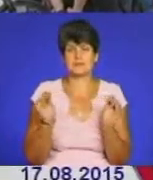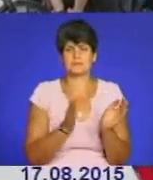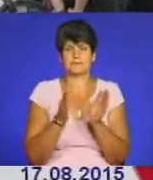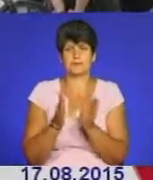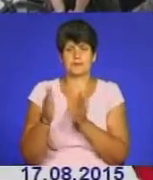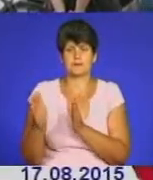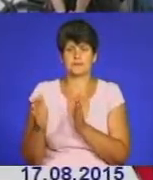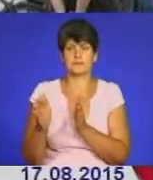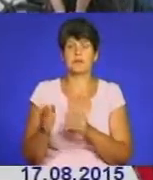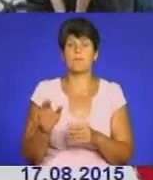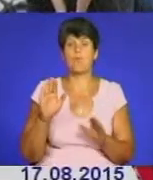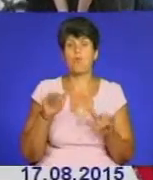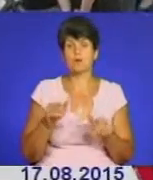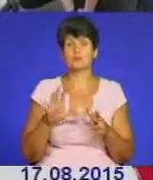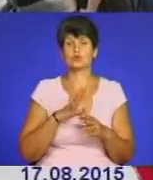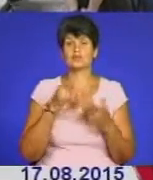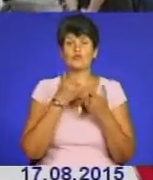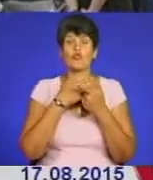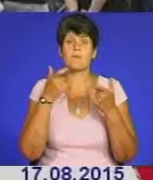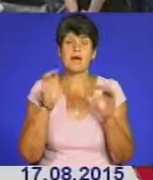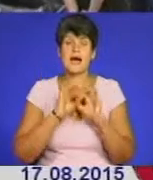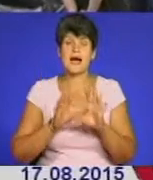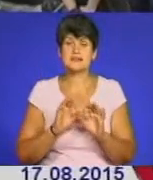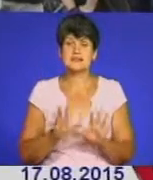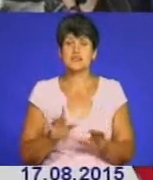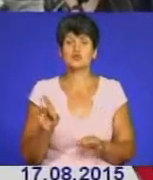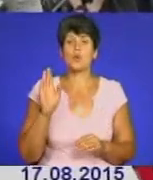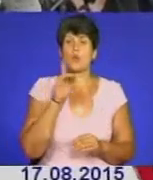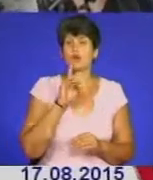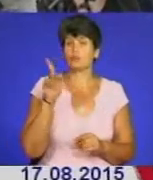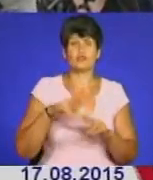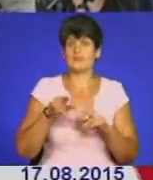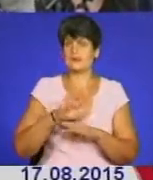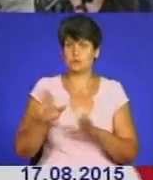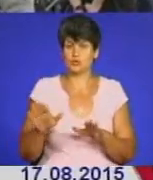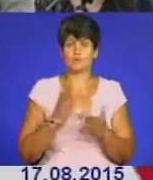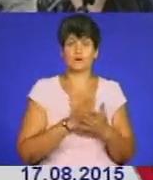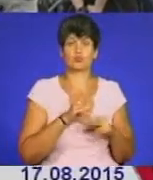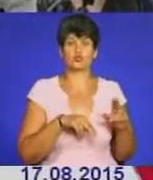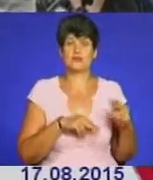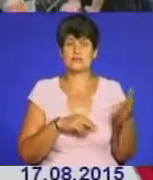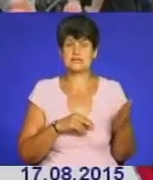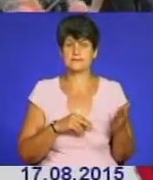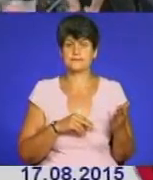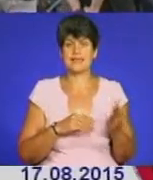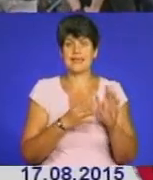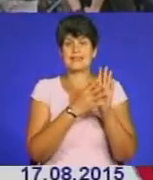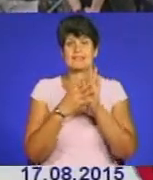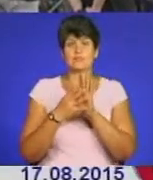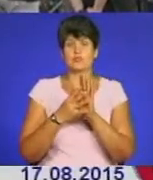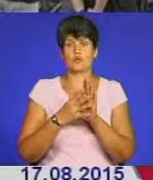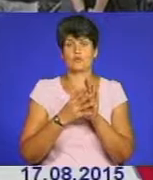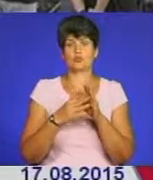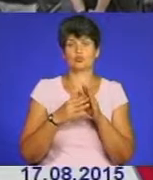один край базару. Потім пройшла інформація, що там поки не будуть будувати нічого, має будуватися дев'ятиповерховий будинок,